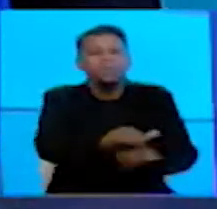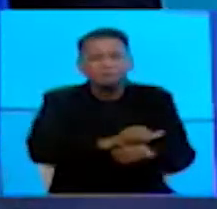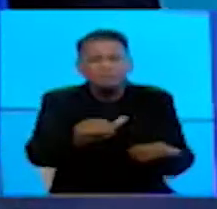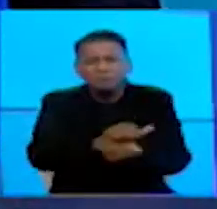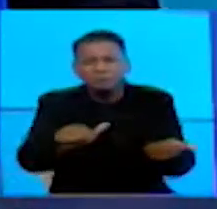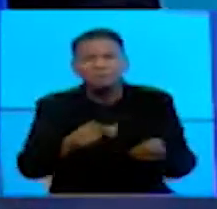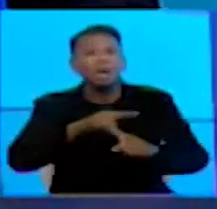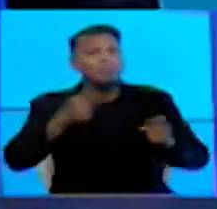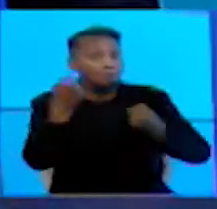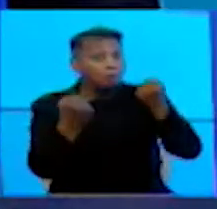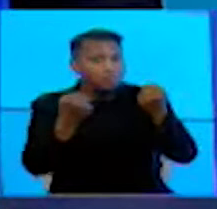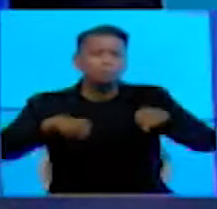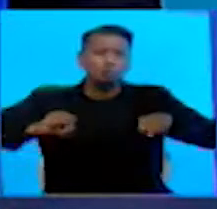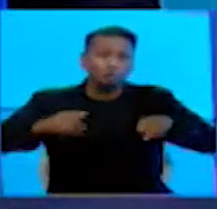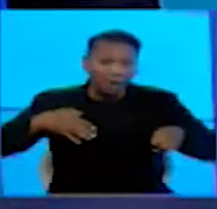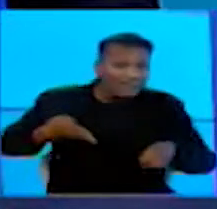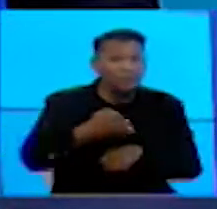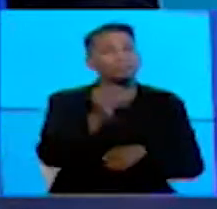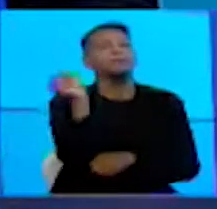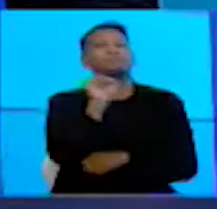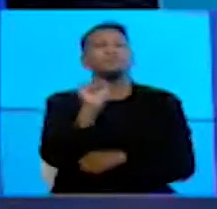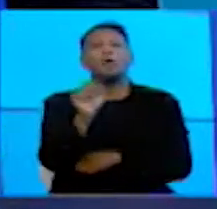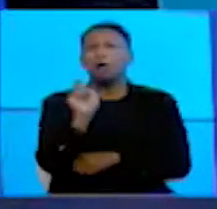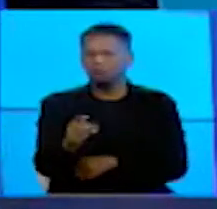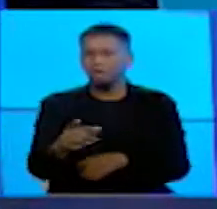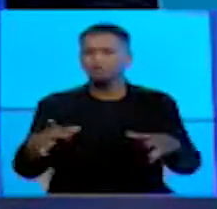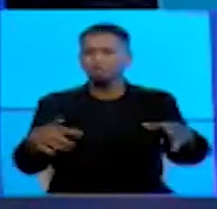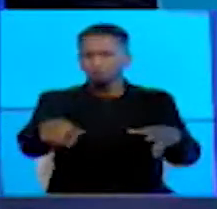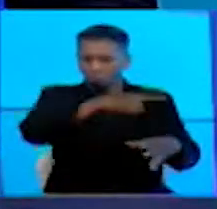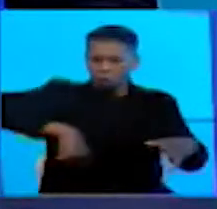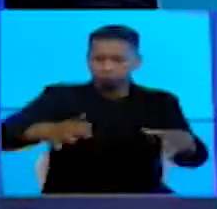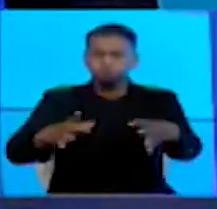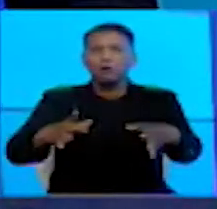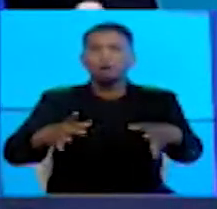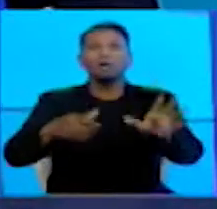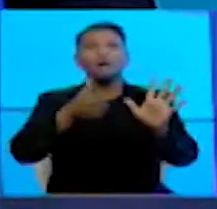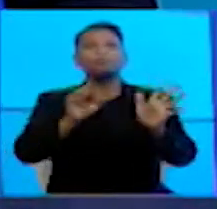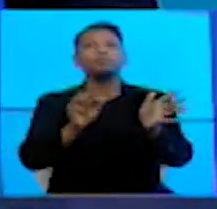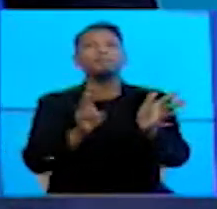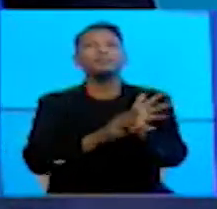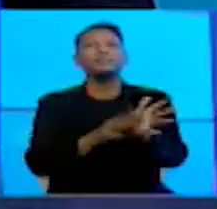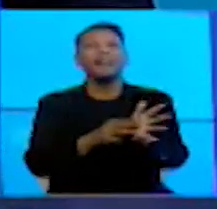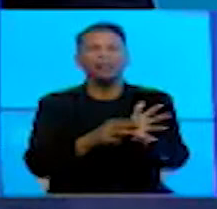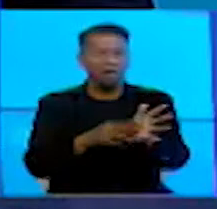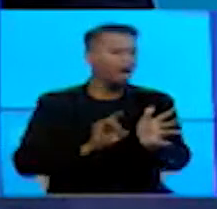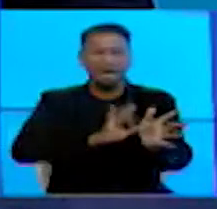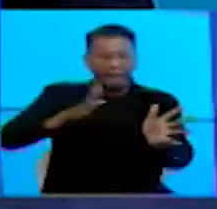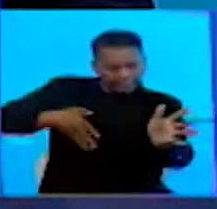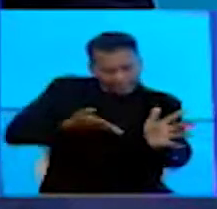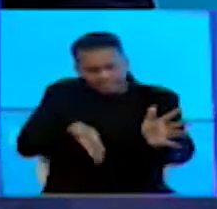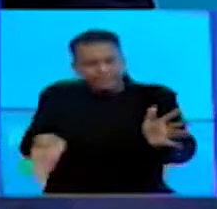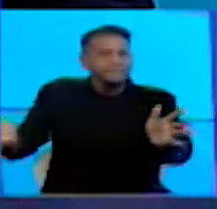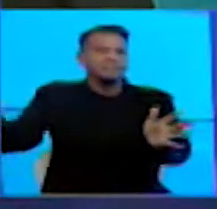belum dapat dilalui kendaraan. Penanganan lubang jalan yang ambles membuat arus lalu lintas dialihkan sejauh 60